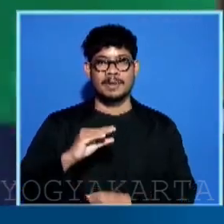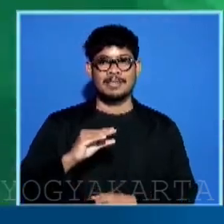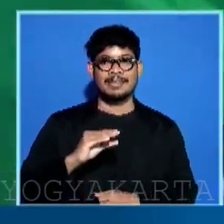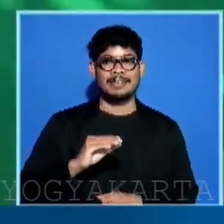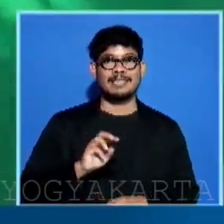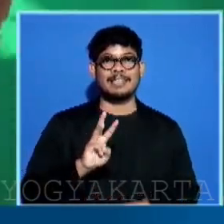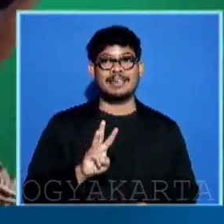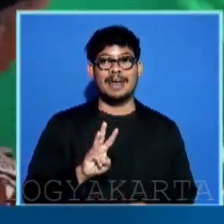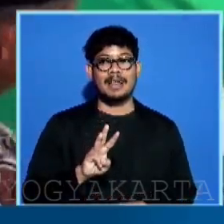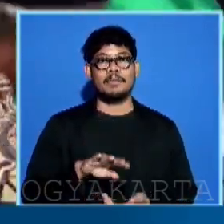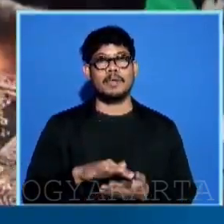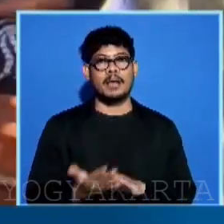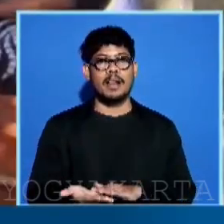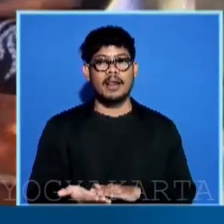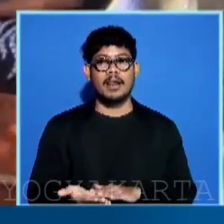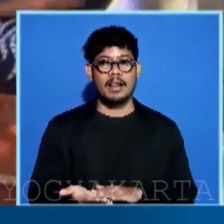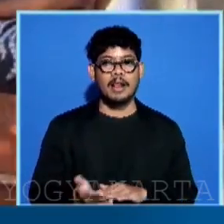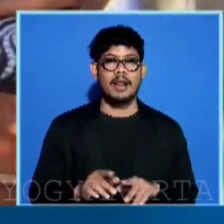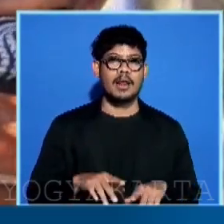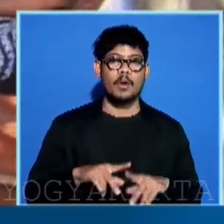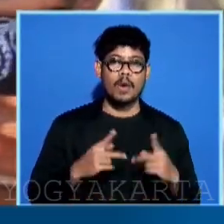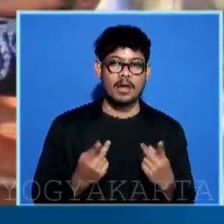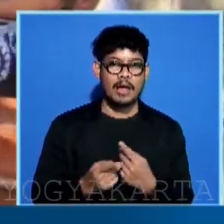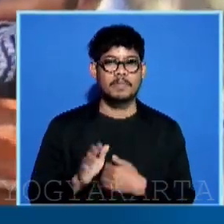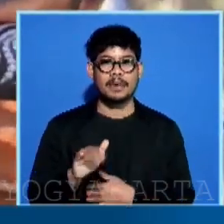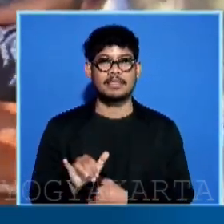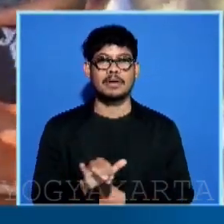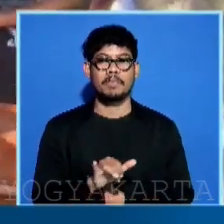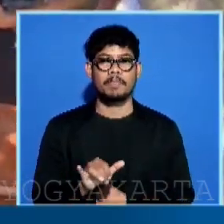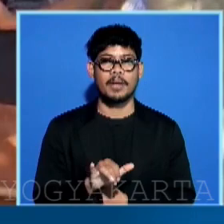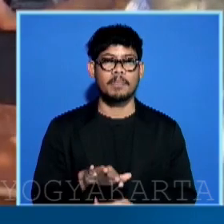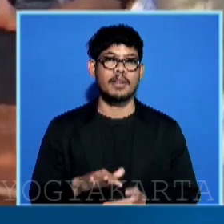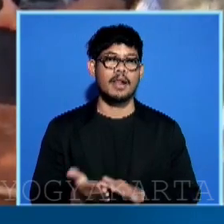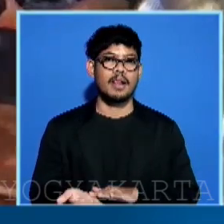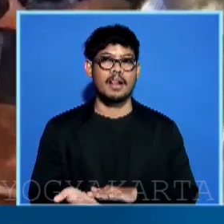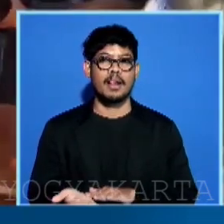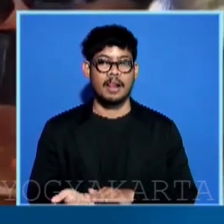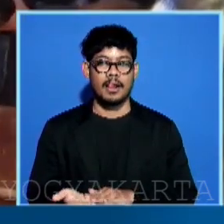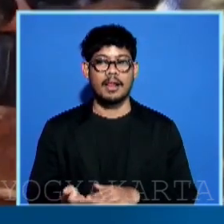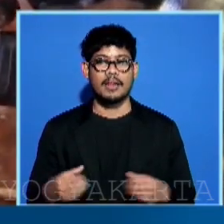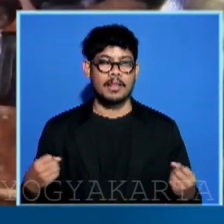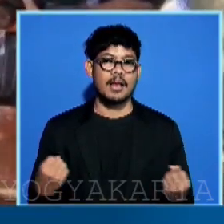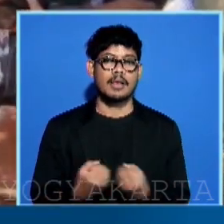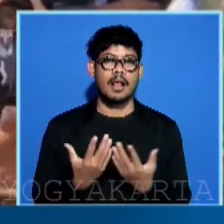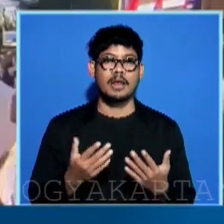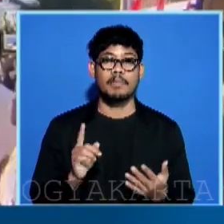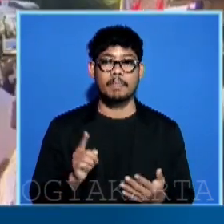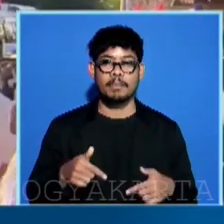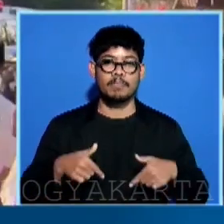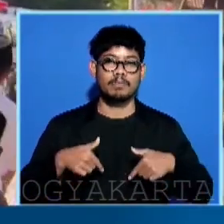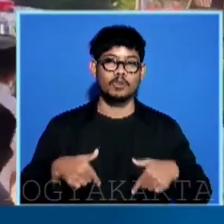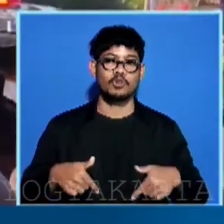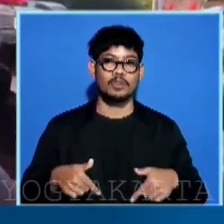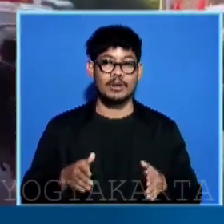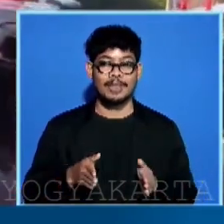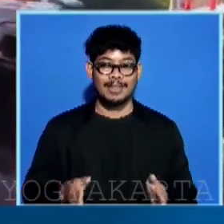yakni kakek, nenek, dan cucu tersebut, merupakan korban meninggal dalam kecelakaan bus Handoyo yang hilang kendali di Tol Cipali